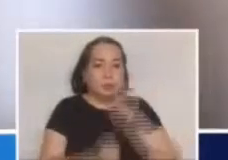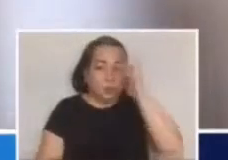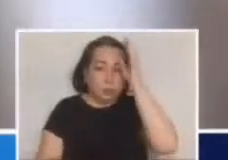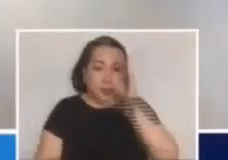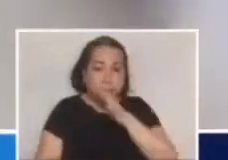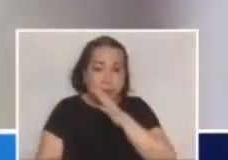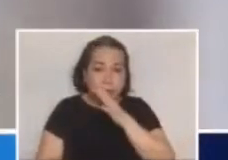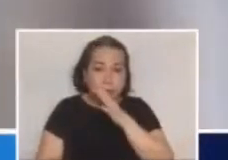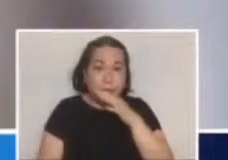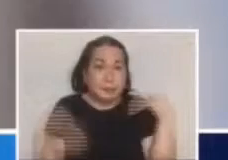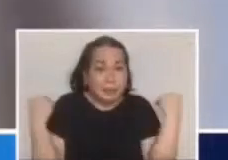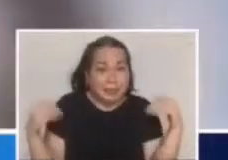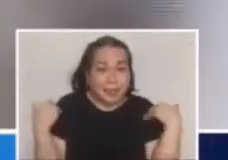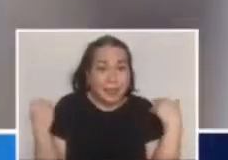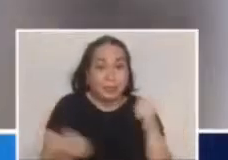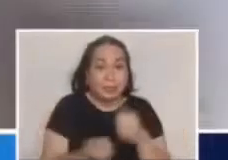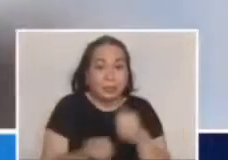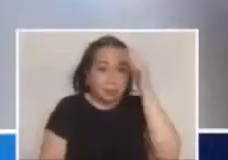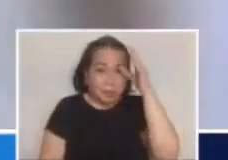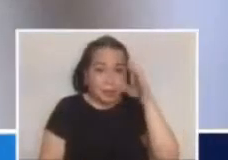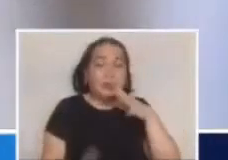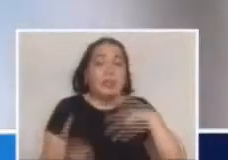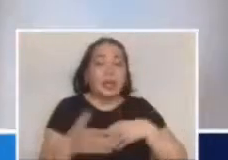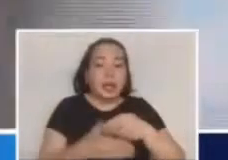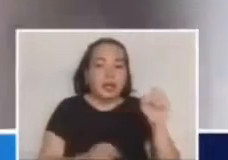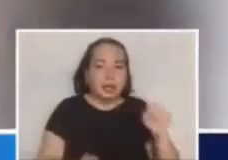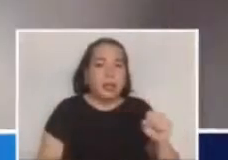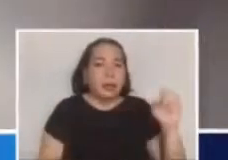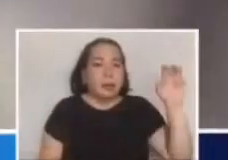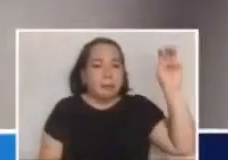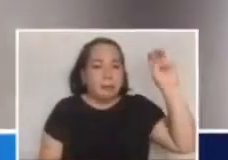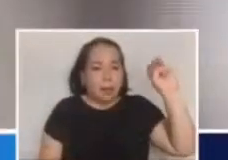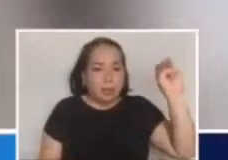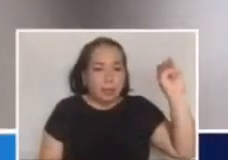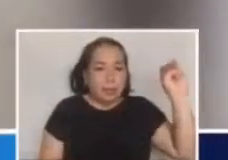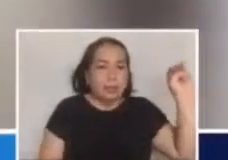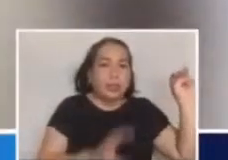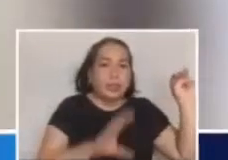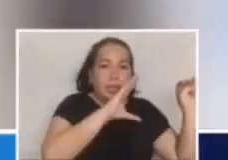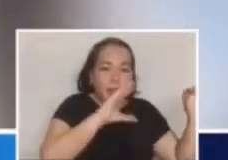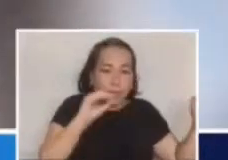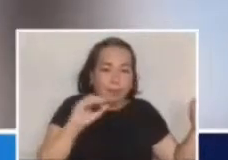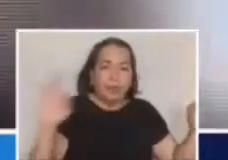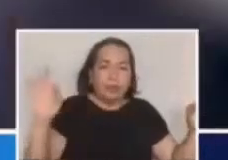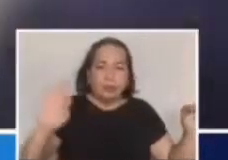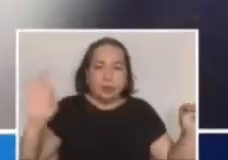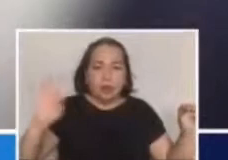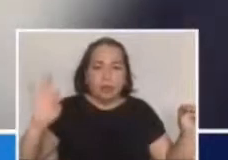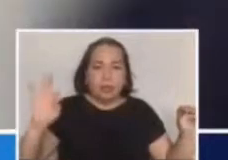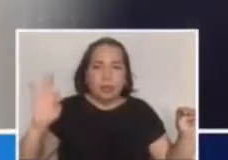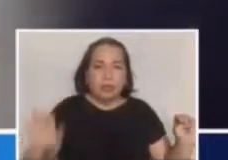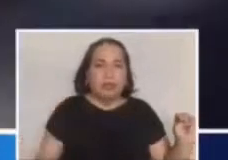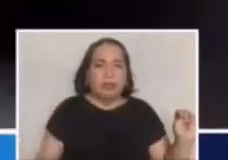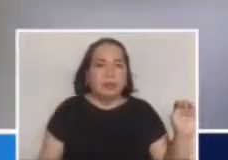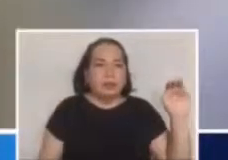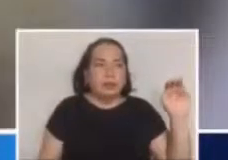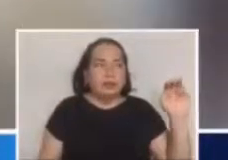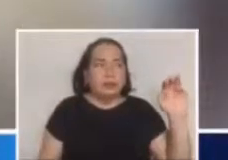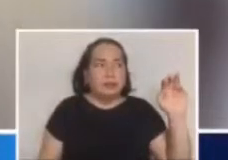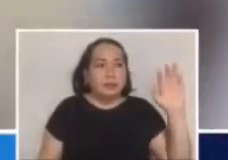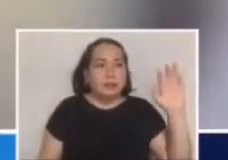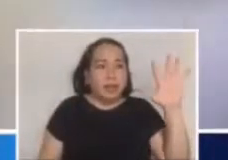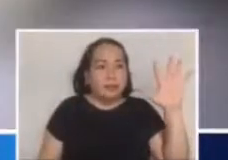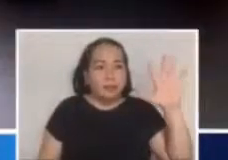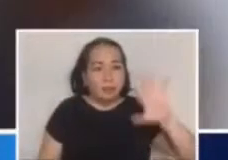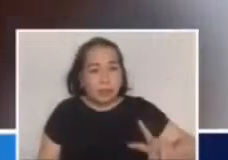kinanglan supervised. And mga senior citizens nato, Tuesdays, Wednesdays, and Thursdays po, supervised, binigyan sila ng